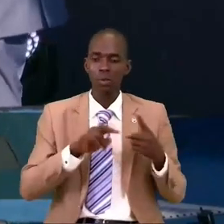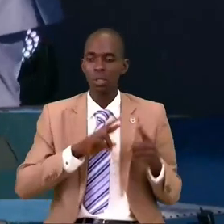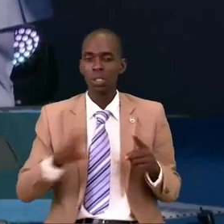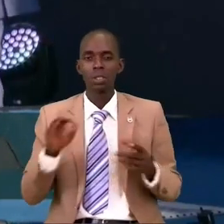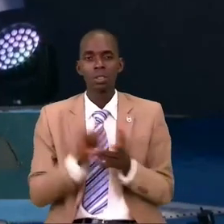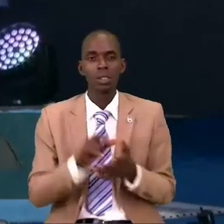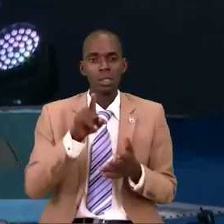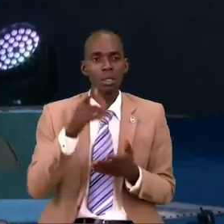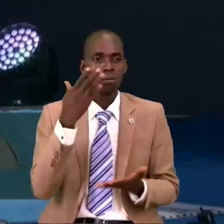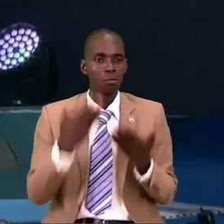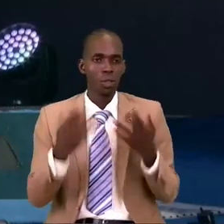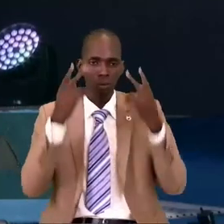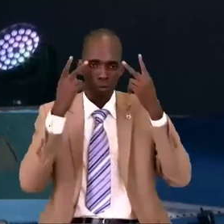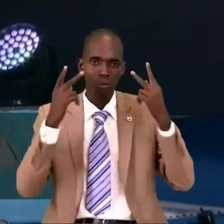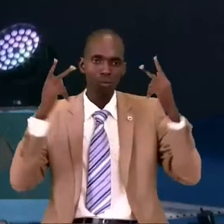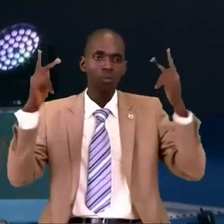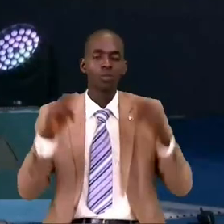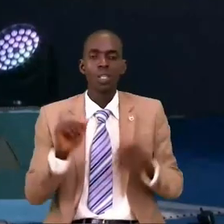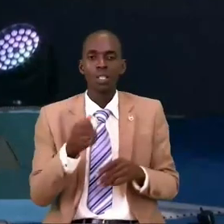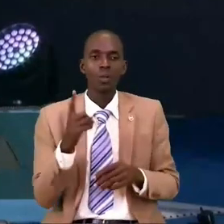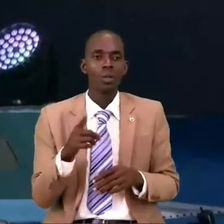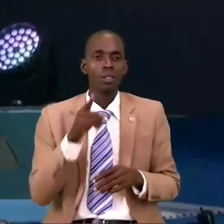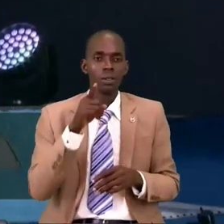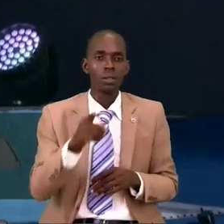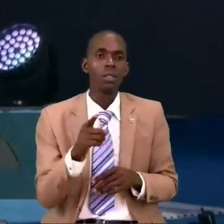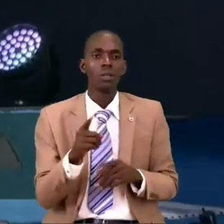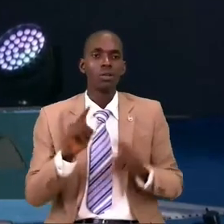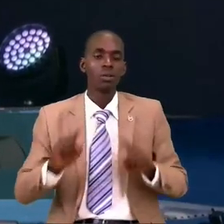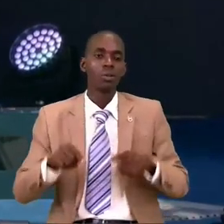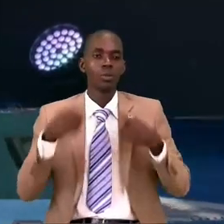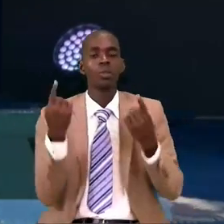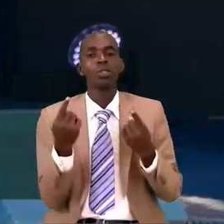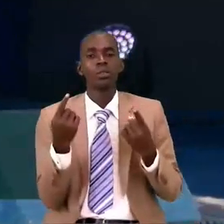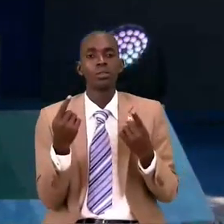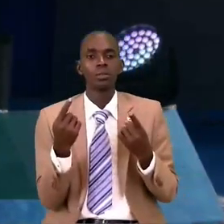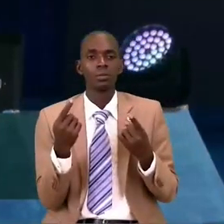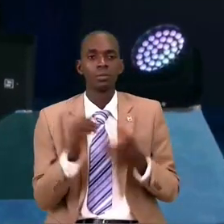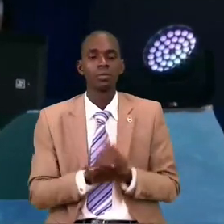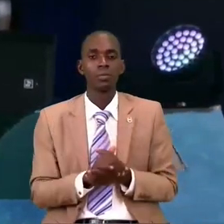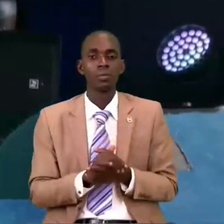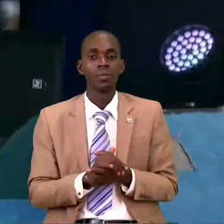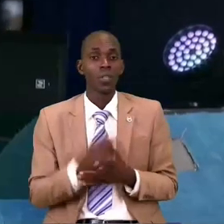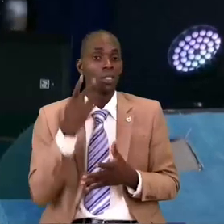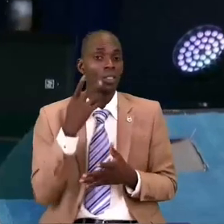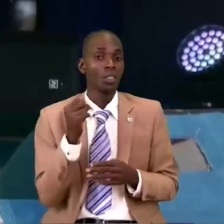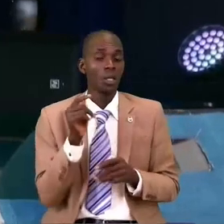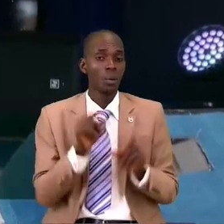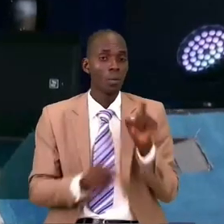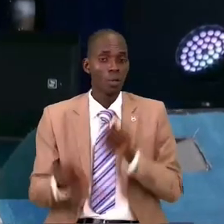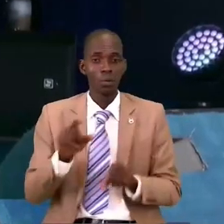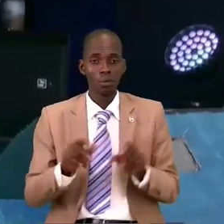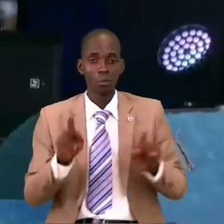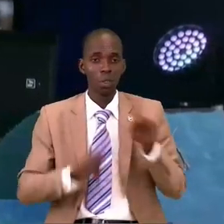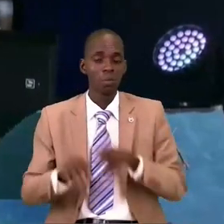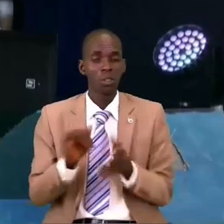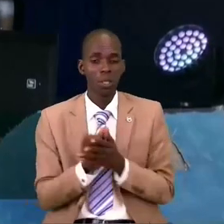Ne t'en détourne ni à droite ni à gauche, afin de réussir dans tout ce que tu entreprendras. Ceux qui ont la victoire, ceux qui réussissent